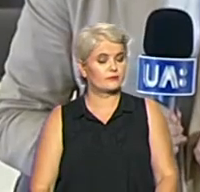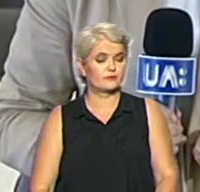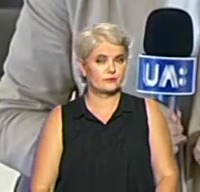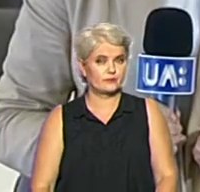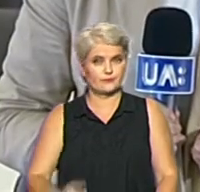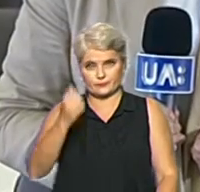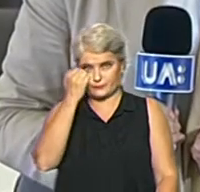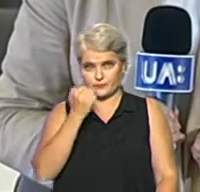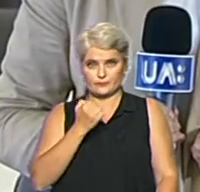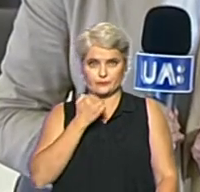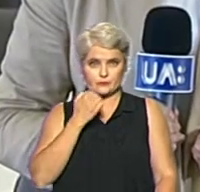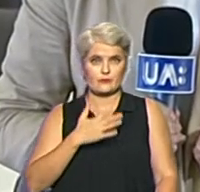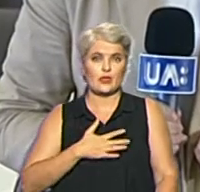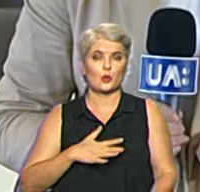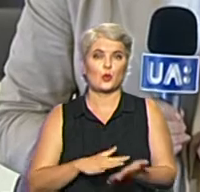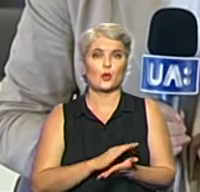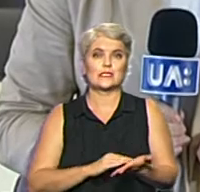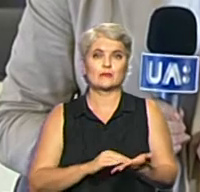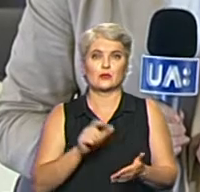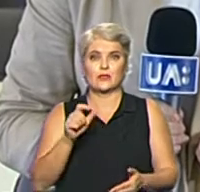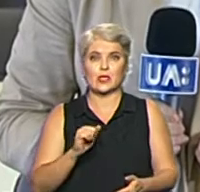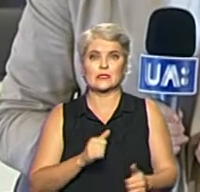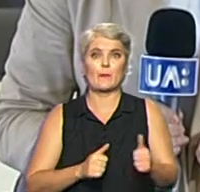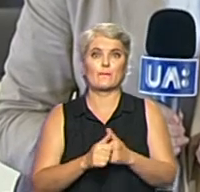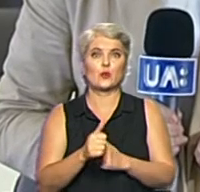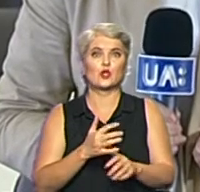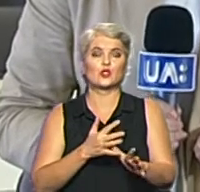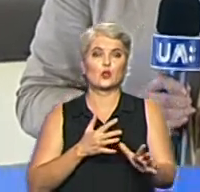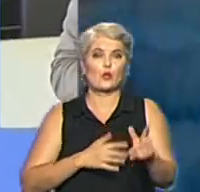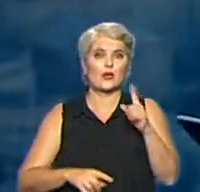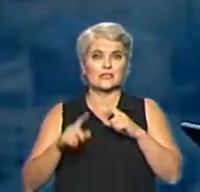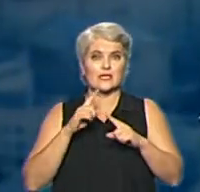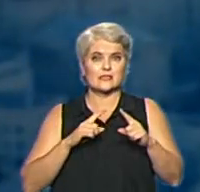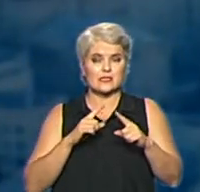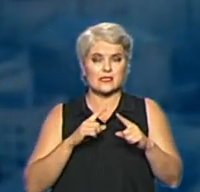Дякую. Роксолана Бучаєва з позачергового засідання Верховної Ради, де депутати